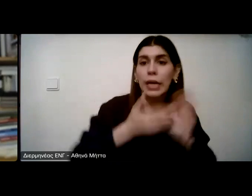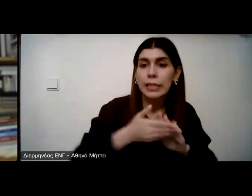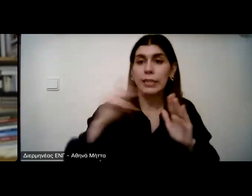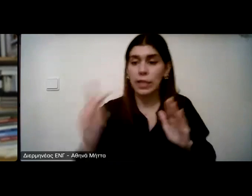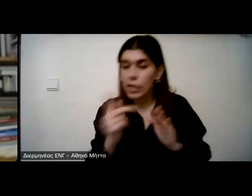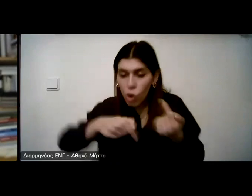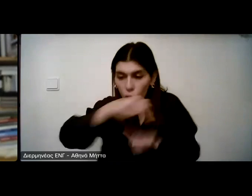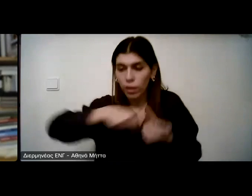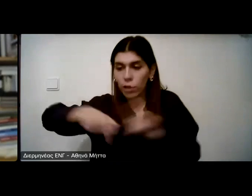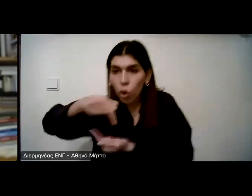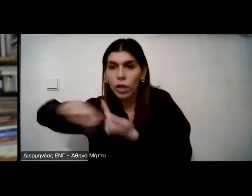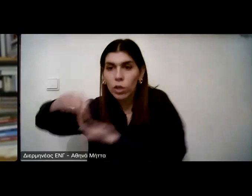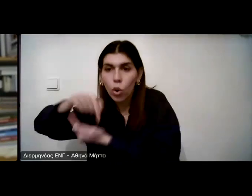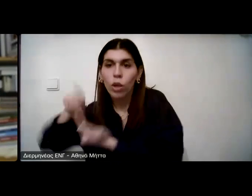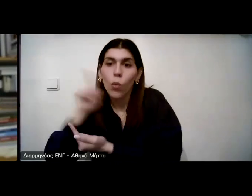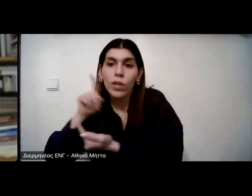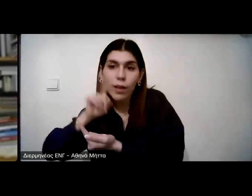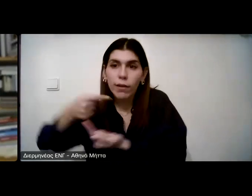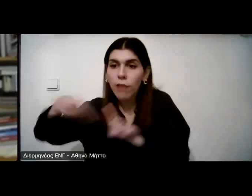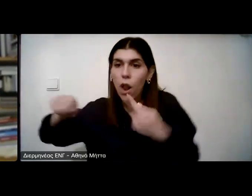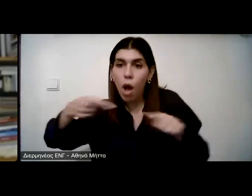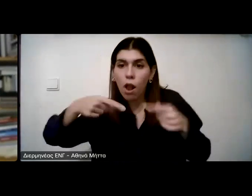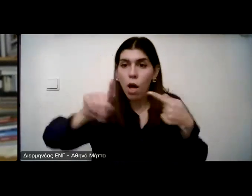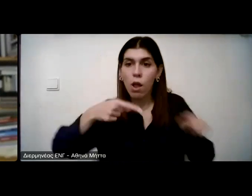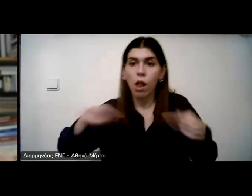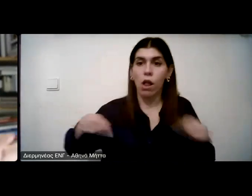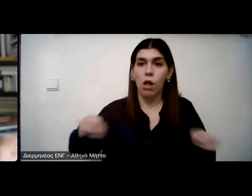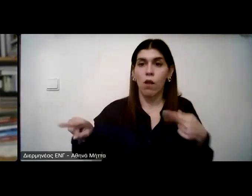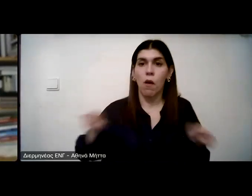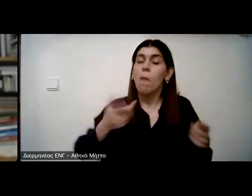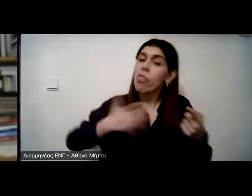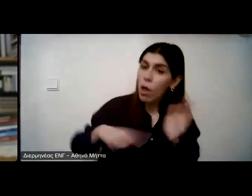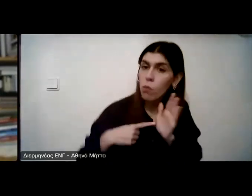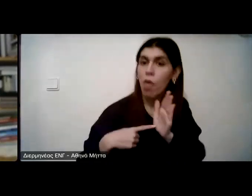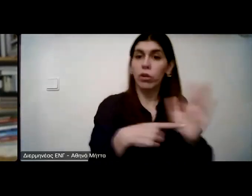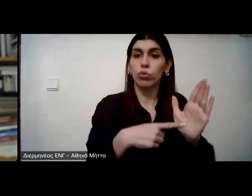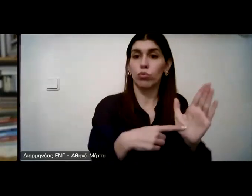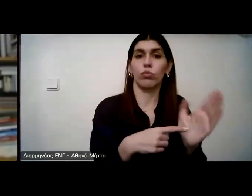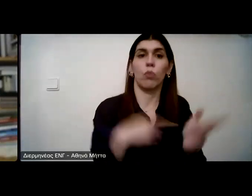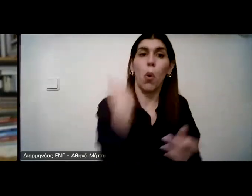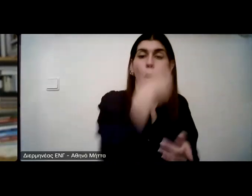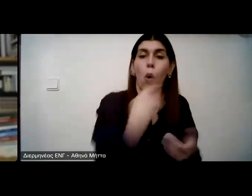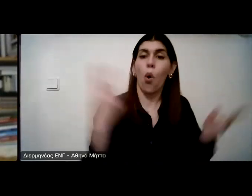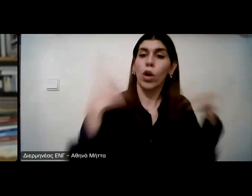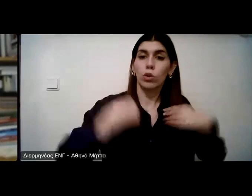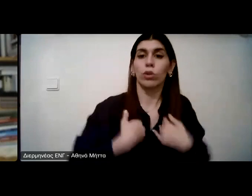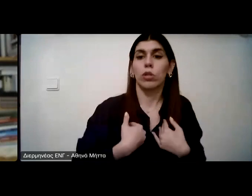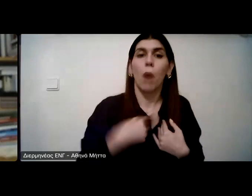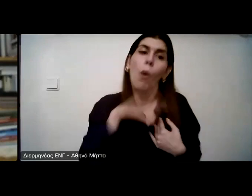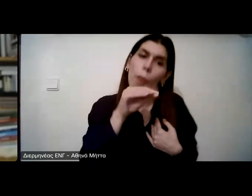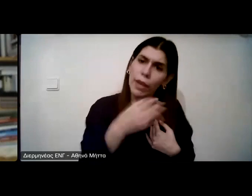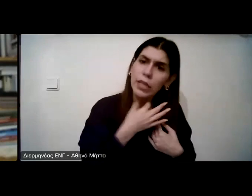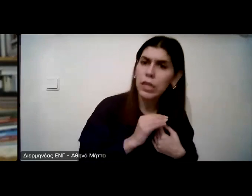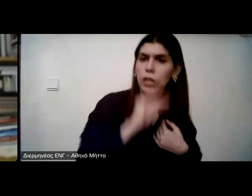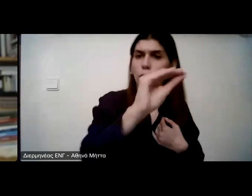διαφορετικές κοινότητες πρακτικής μπορούν να θέλουν να ενδείξουν την ορατότητά τους μέσα από το παπάκι, ενώ άλλες όχι. Άρα δεν μπορούμε